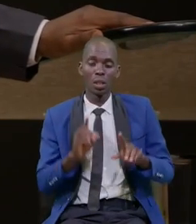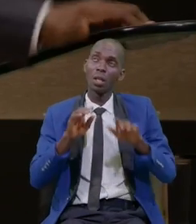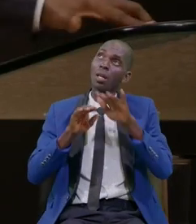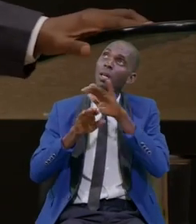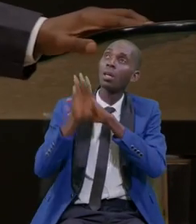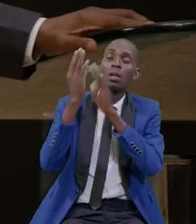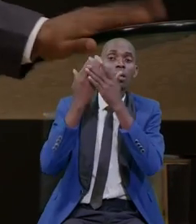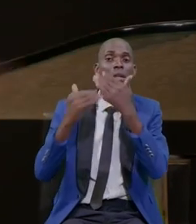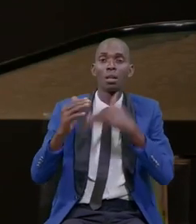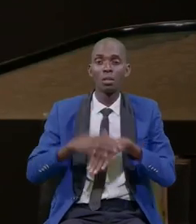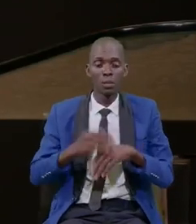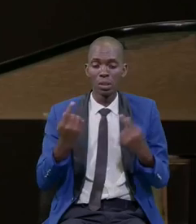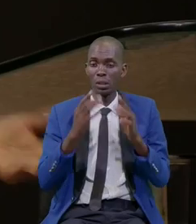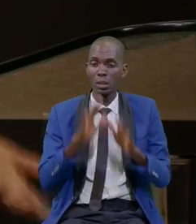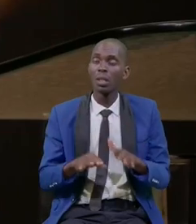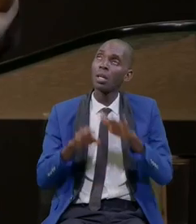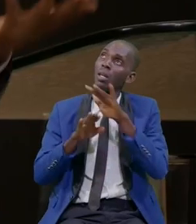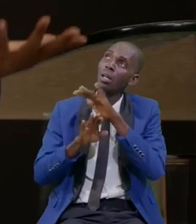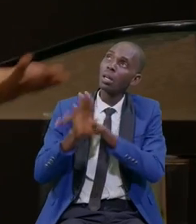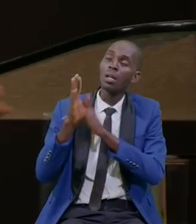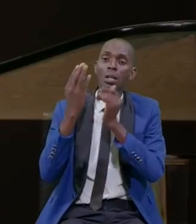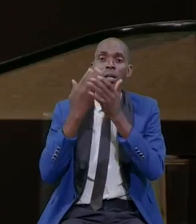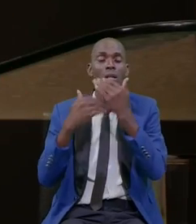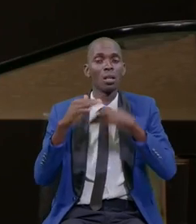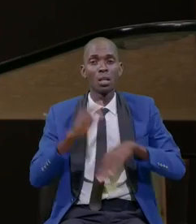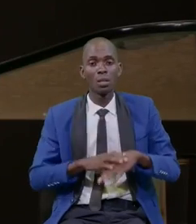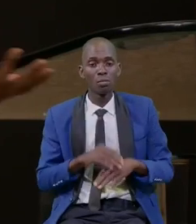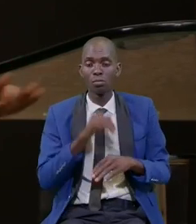vont au ciel, si les personnes